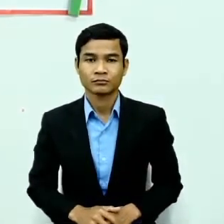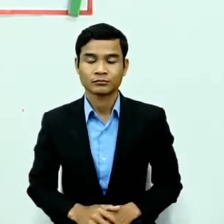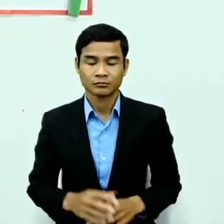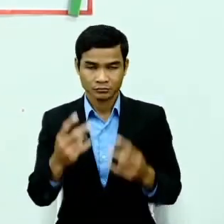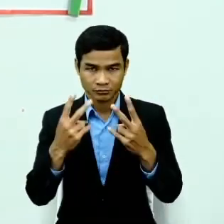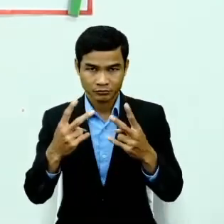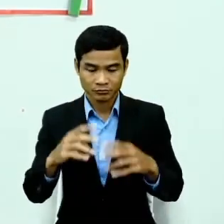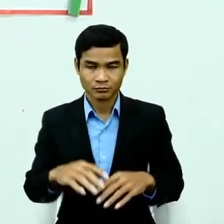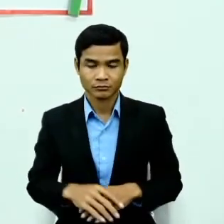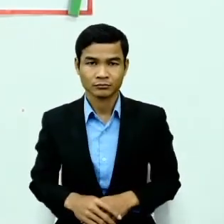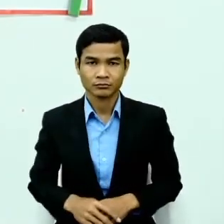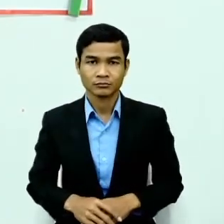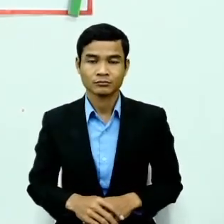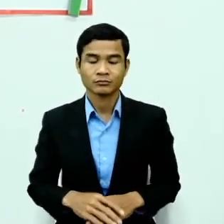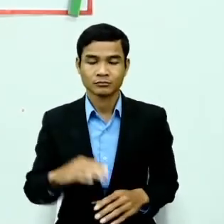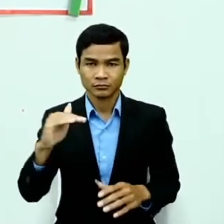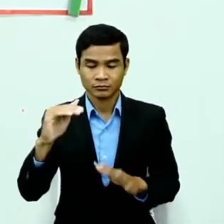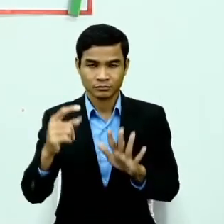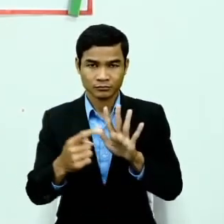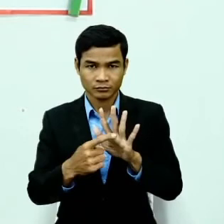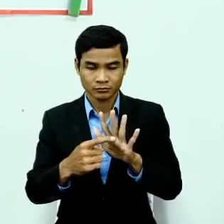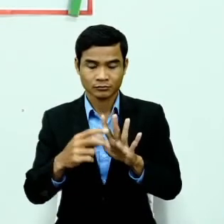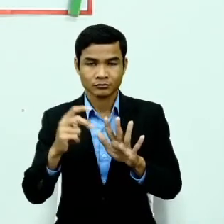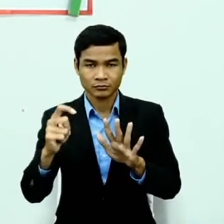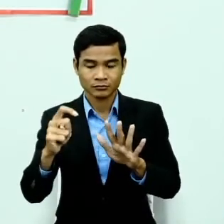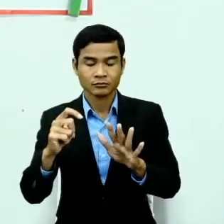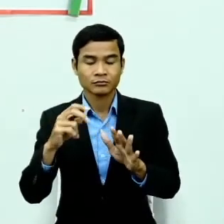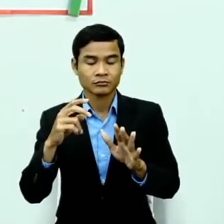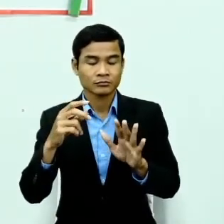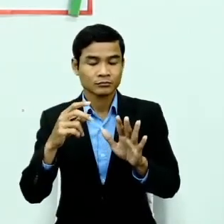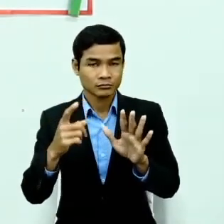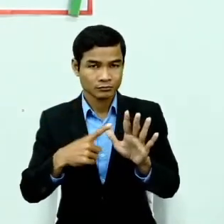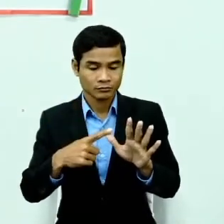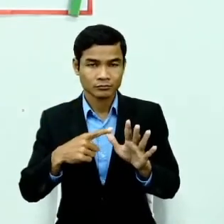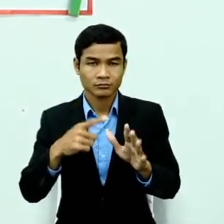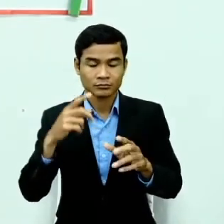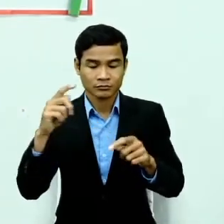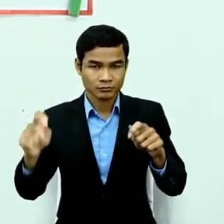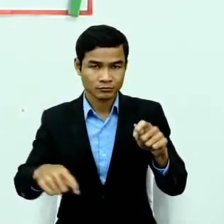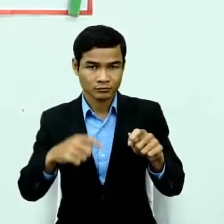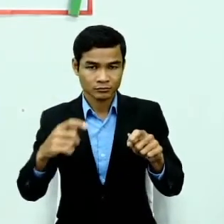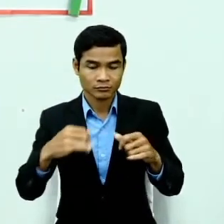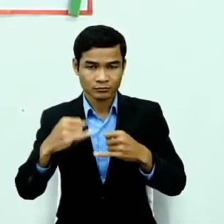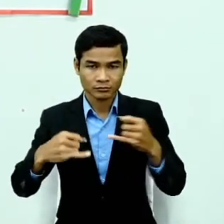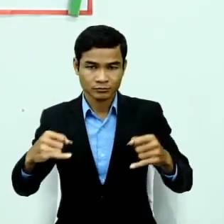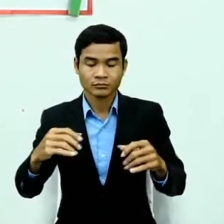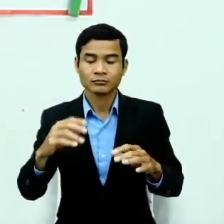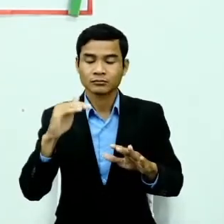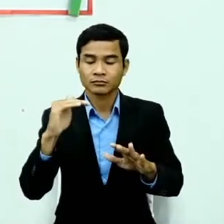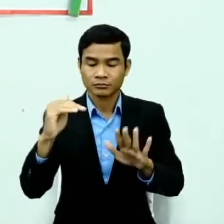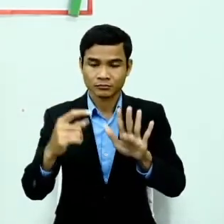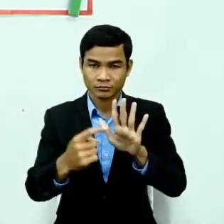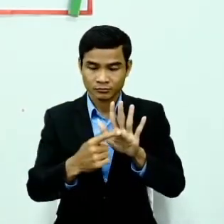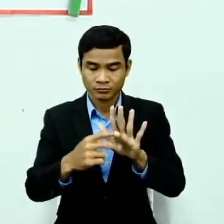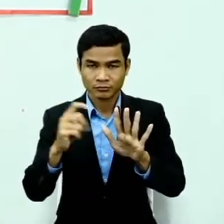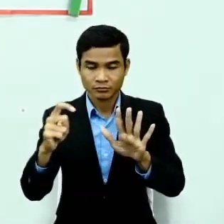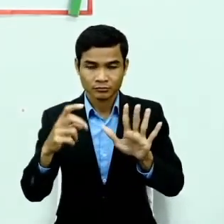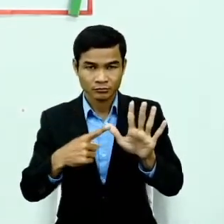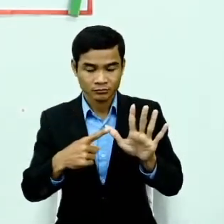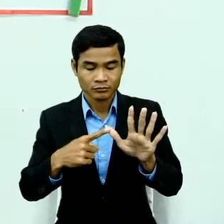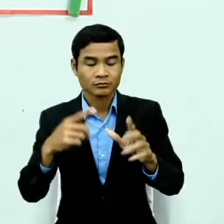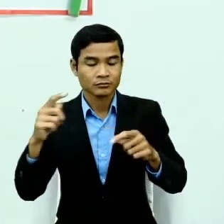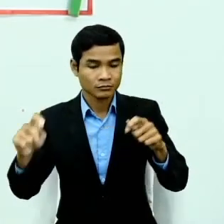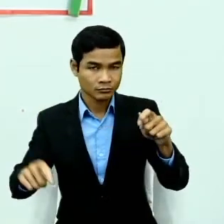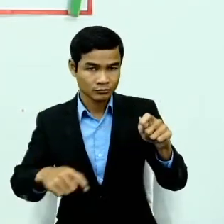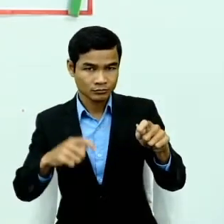tiền toán sô khá ca ẩm bỏ sô khá ca ẩm bỏ trà này